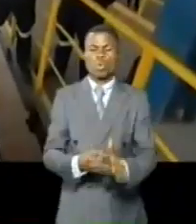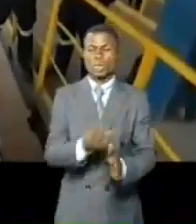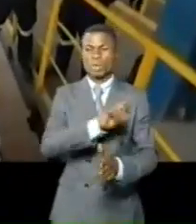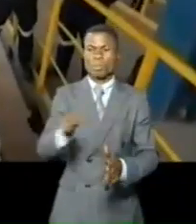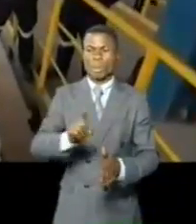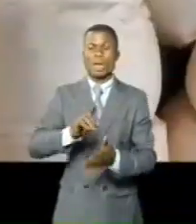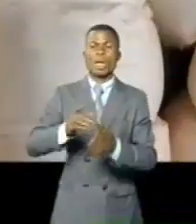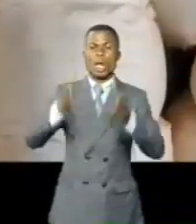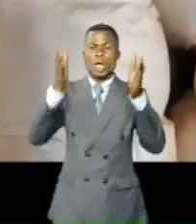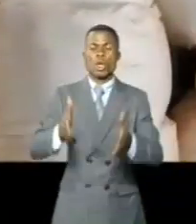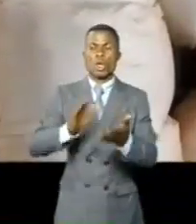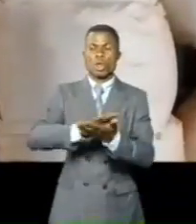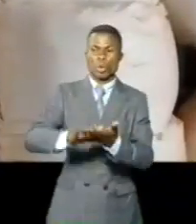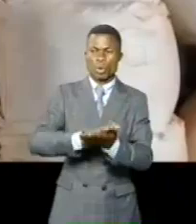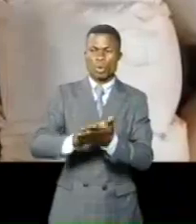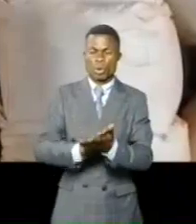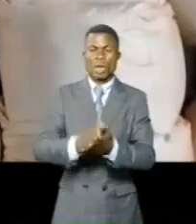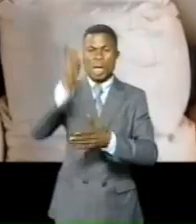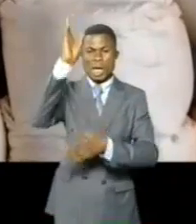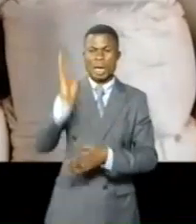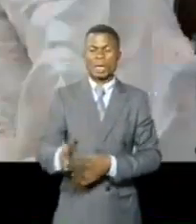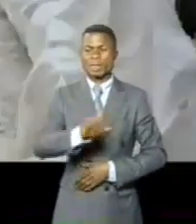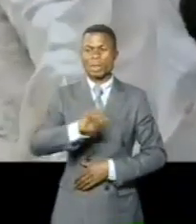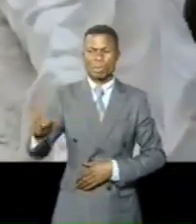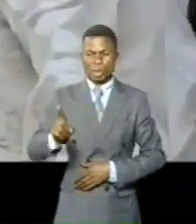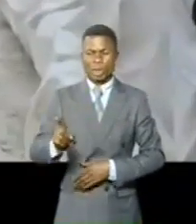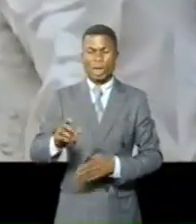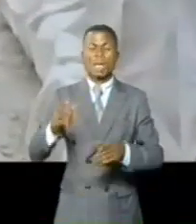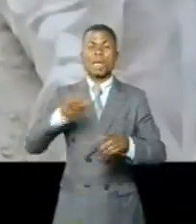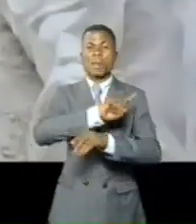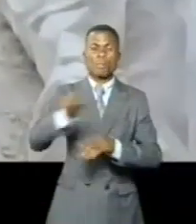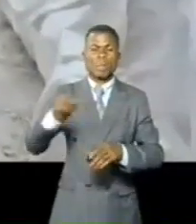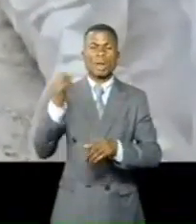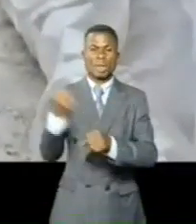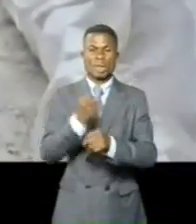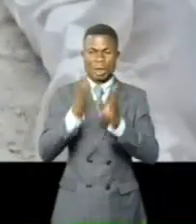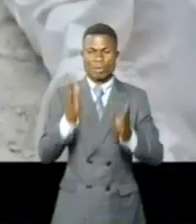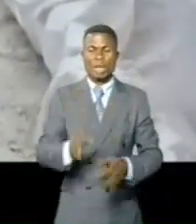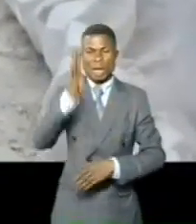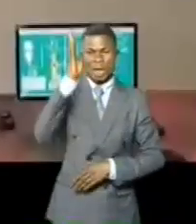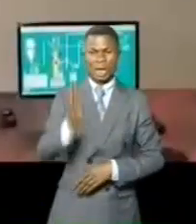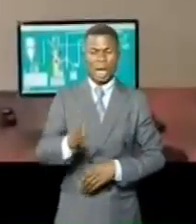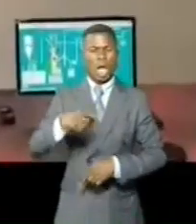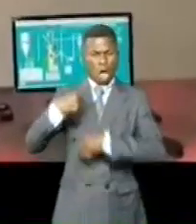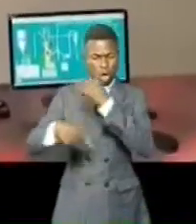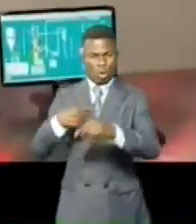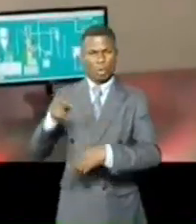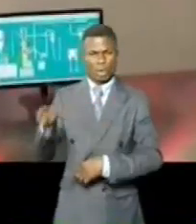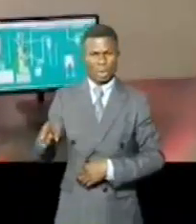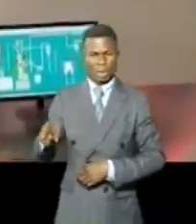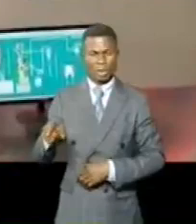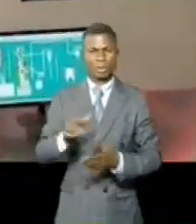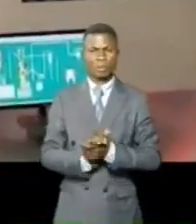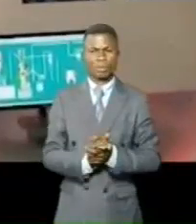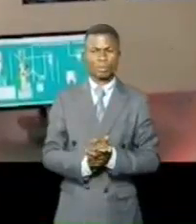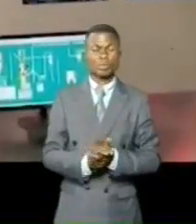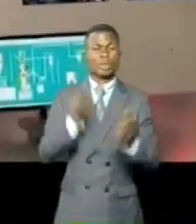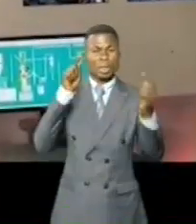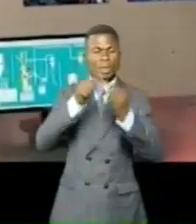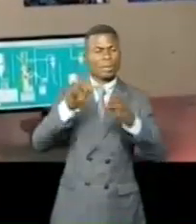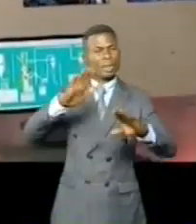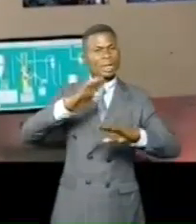et 400 000 tonnes de la chaux par an, 1000 emplois attendus, dont 400 déjà effectifs. Un motif